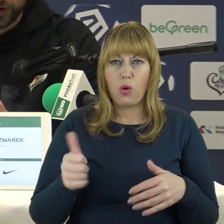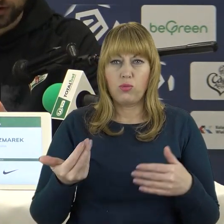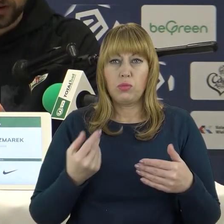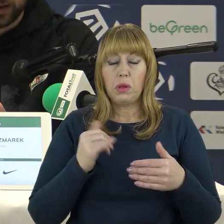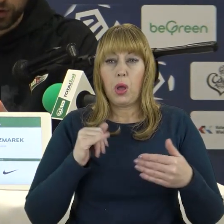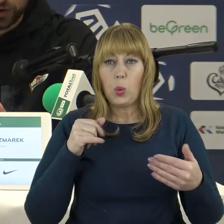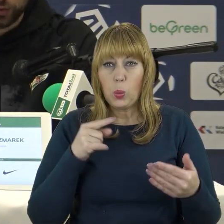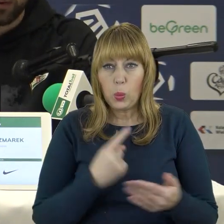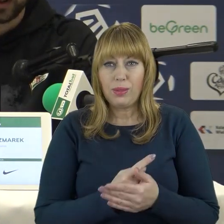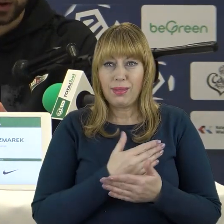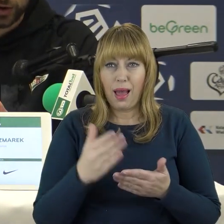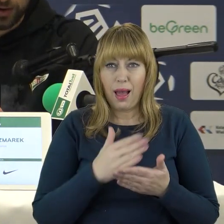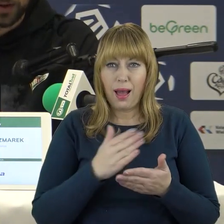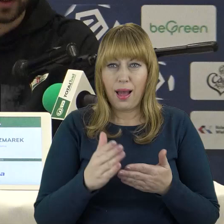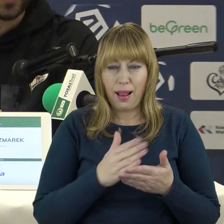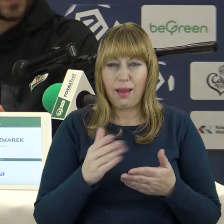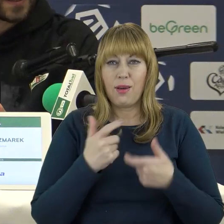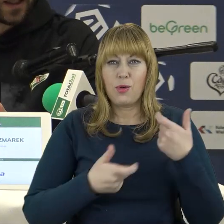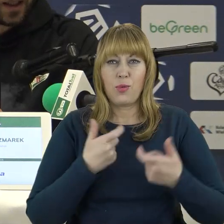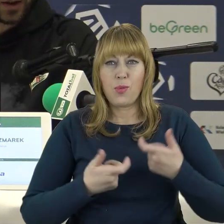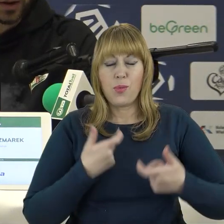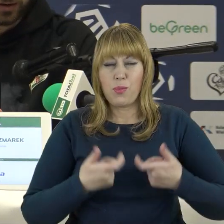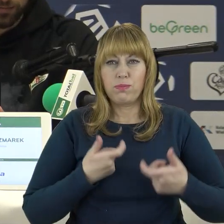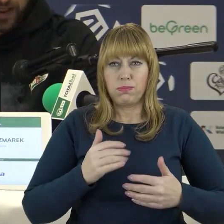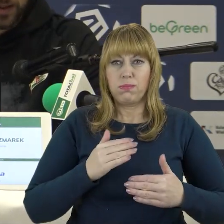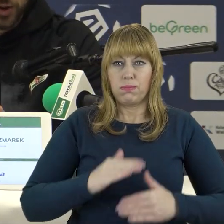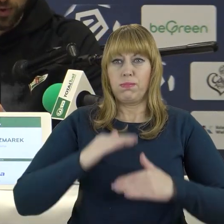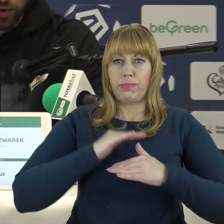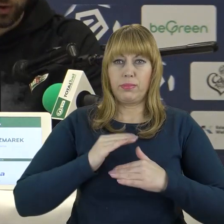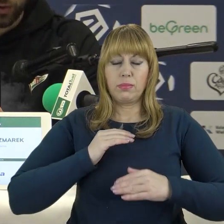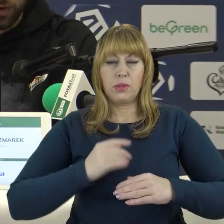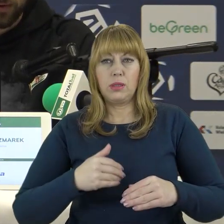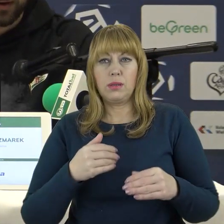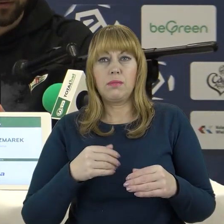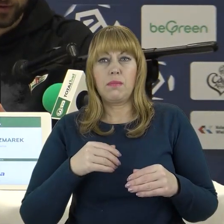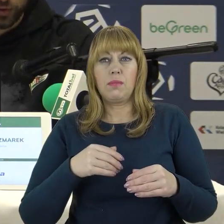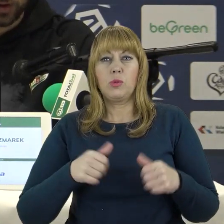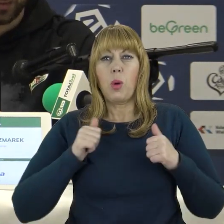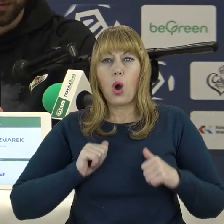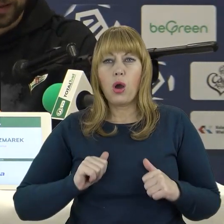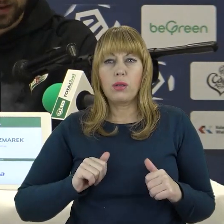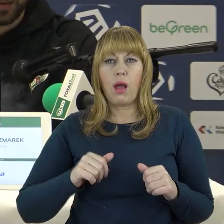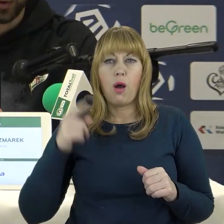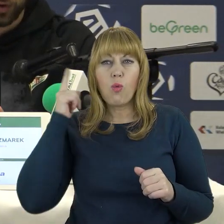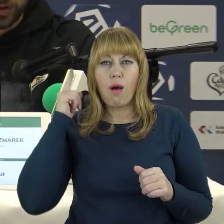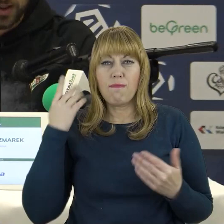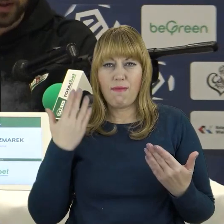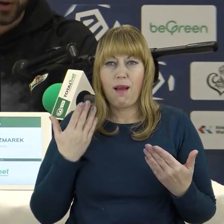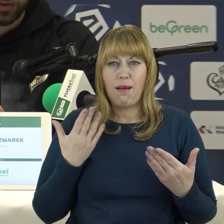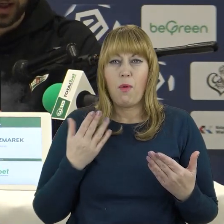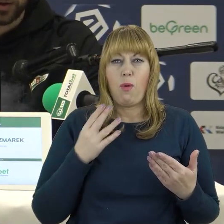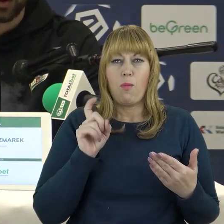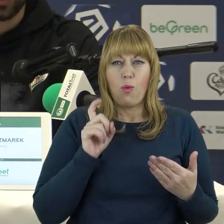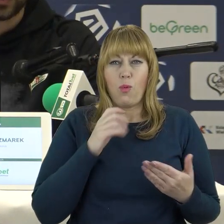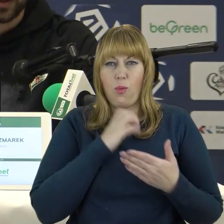uda nam się z czymś takim kontynuować, żeby mieć spokojną głowę w trudnych momentach, pod koniec